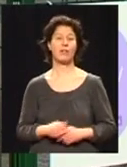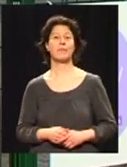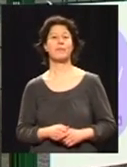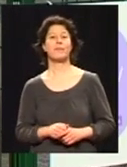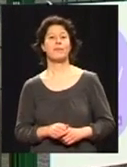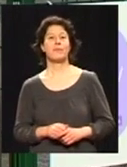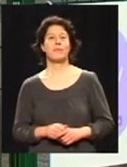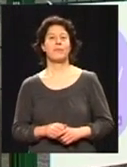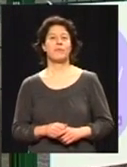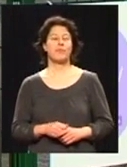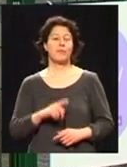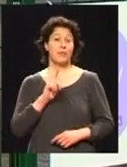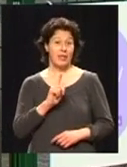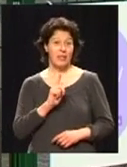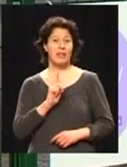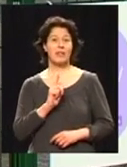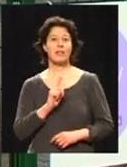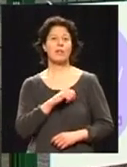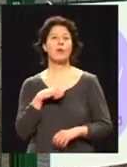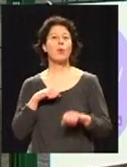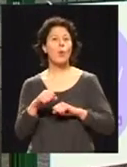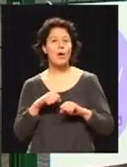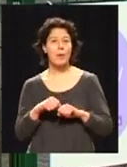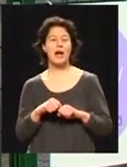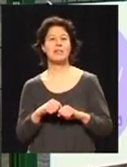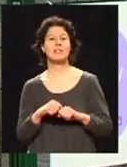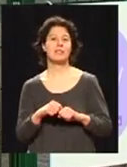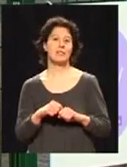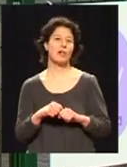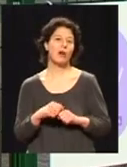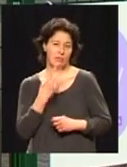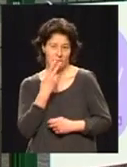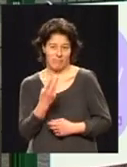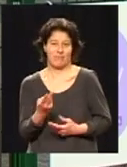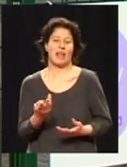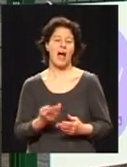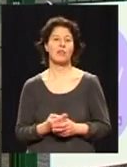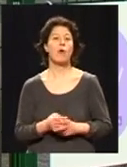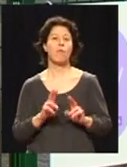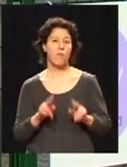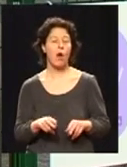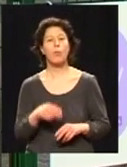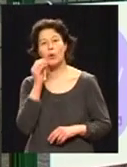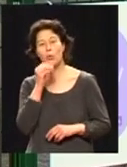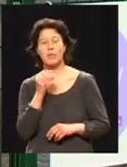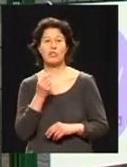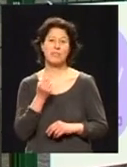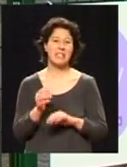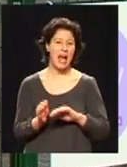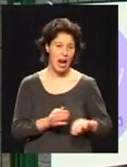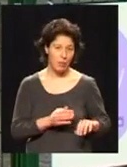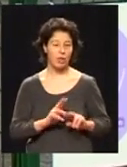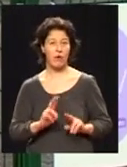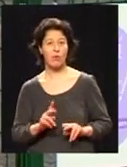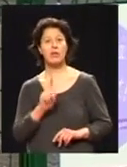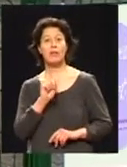erre, illetve hát az önkormányzat vezetése is látja, hogy valóban ezzel Újpest egy kicsit el van